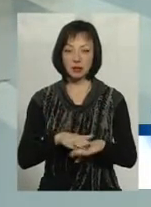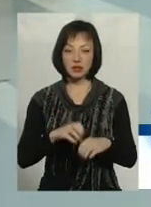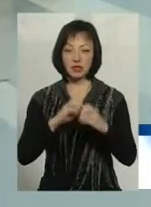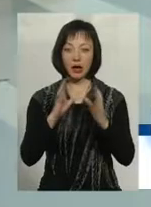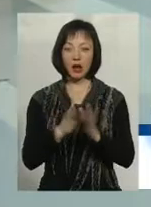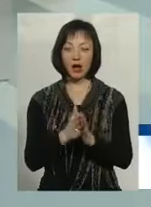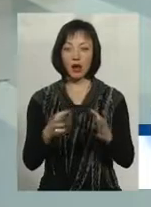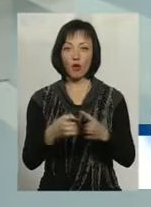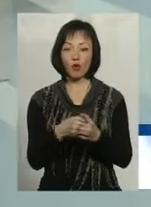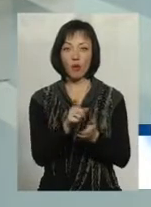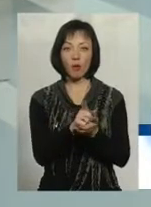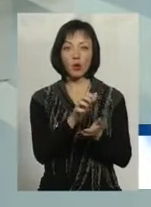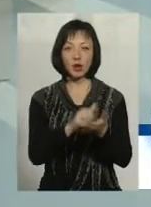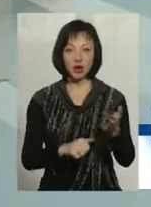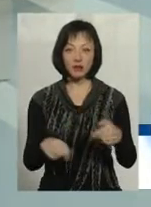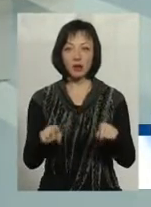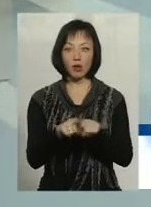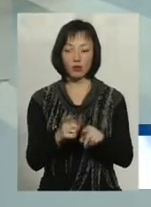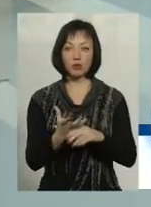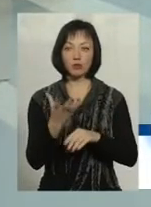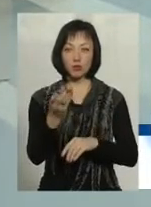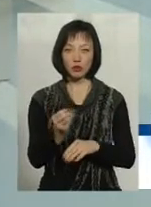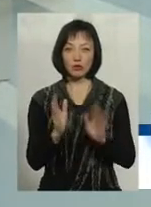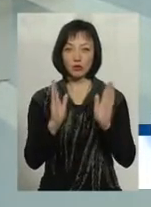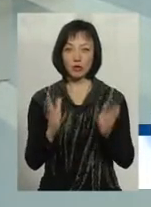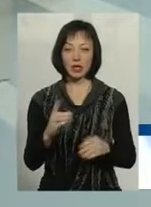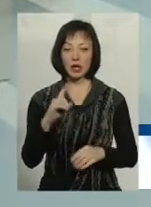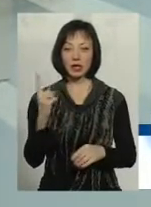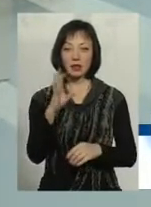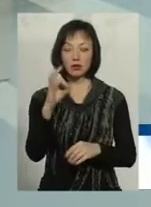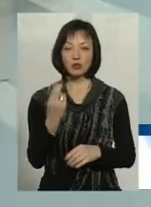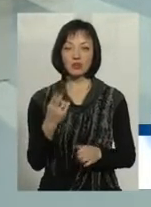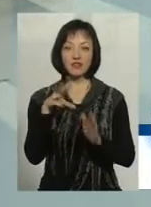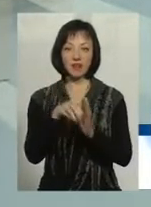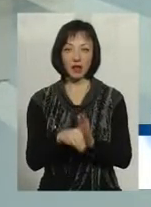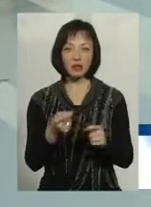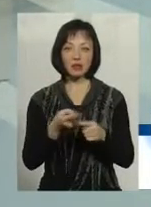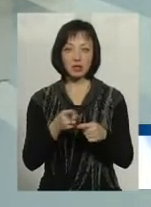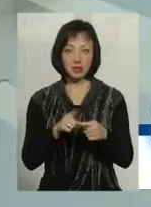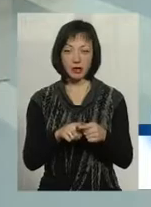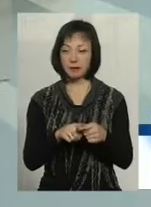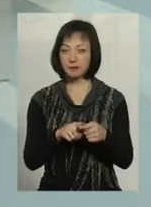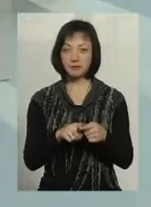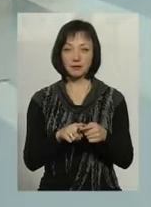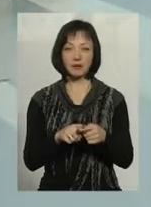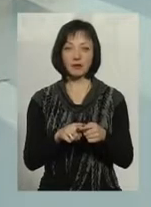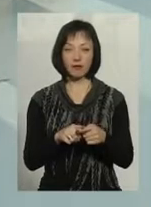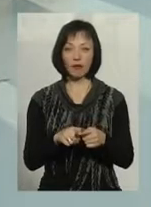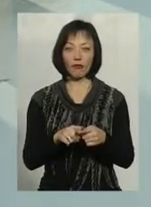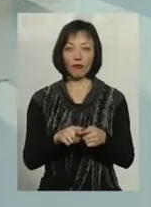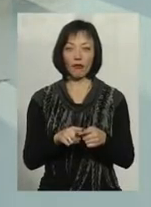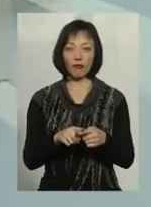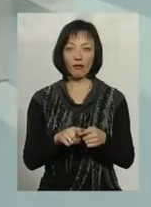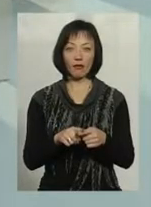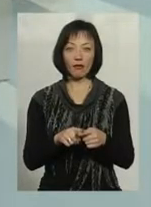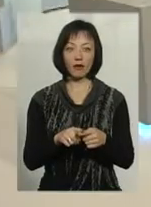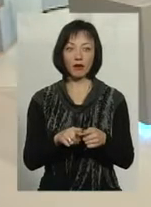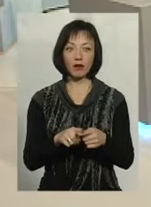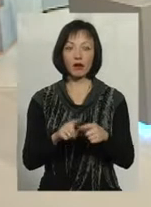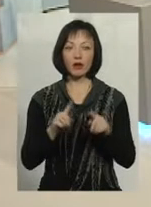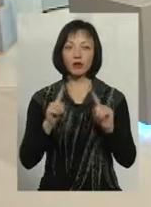білорусів, за рахунок, наприклад, сьогодні в Донецькій області, в Луганській області, зрозуміло, по яких причинах сьогодні вони не приїжджають, то статки вже і заробітки